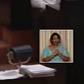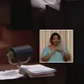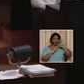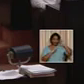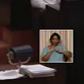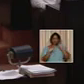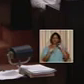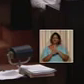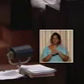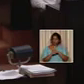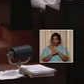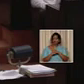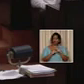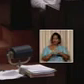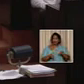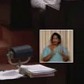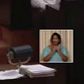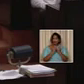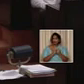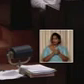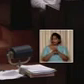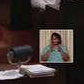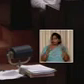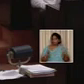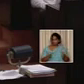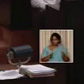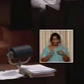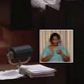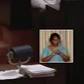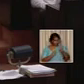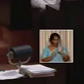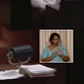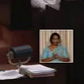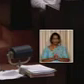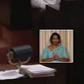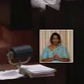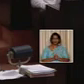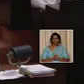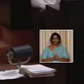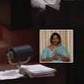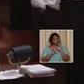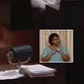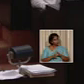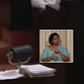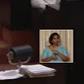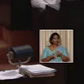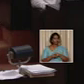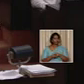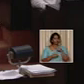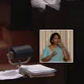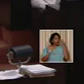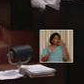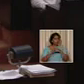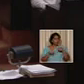විශ්වවිද්‍යාල තුලට ඇතුළත් කරනු ලබන ශිෂ්‍යින් සංඛ්‍යාව වැඩි කිරීමට කටයුතු කරන්නේද? එසේනම් ඒ